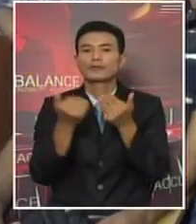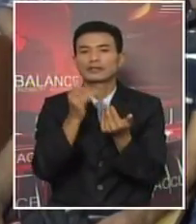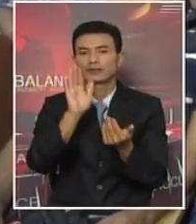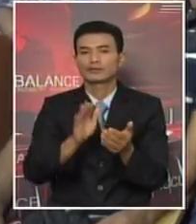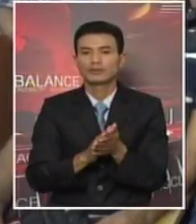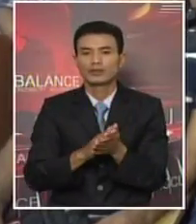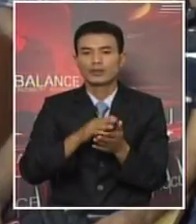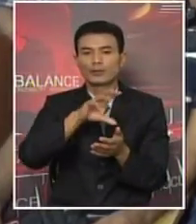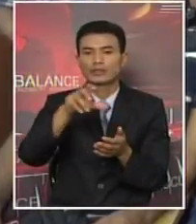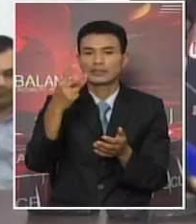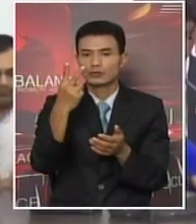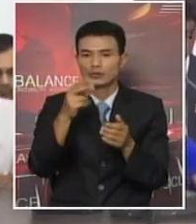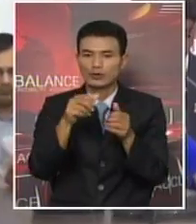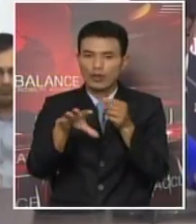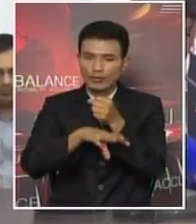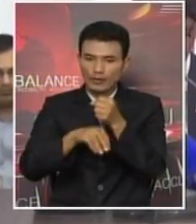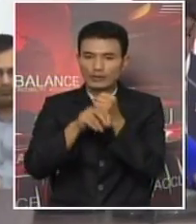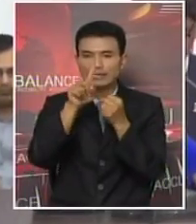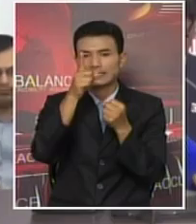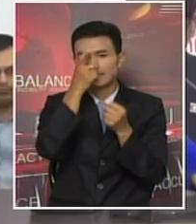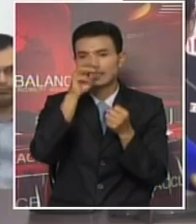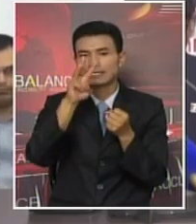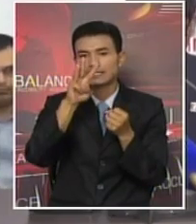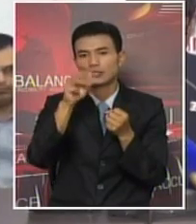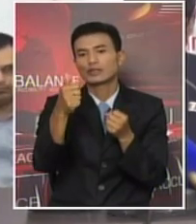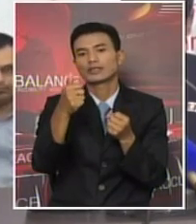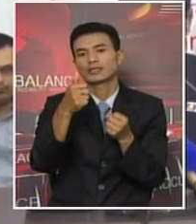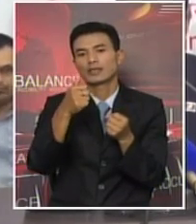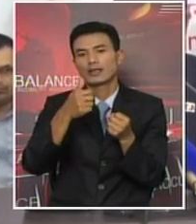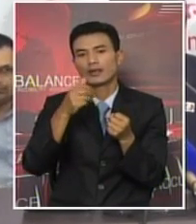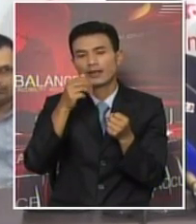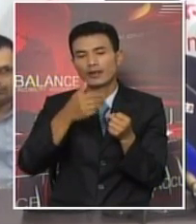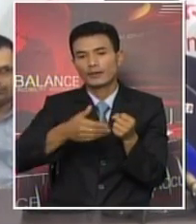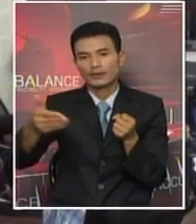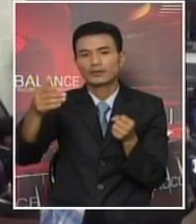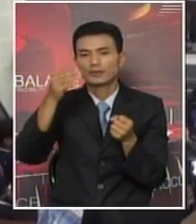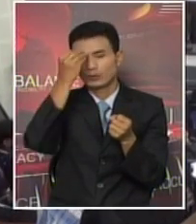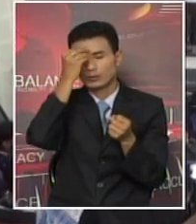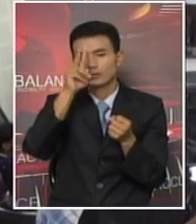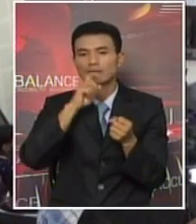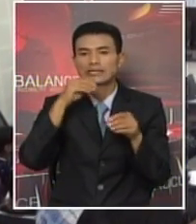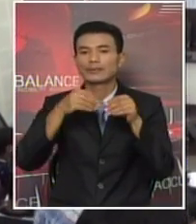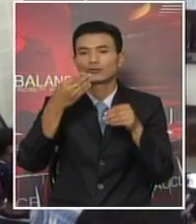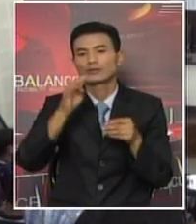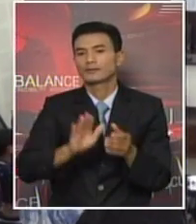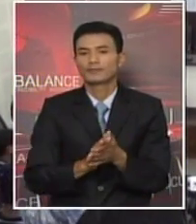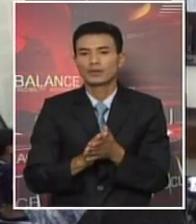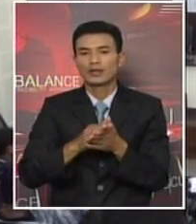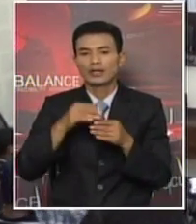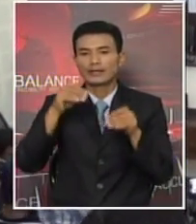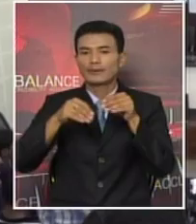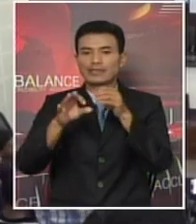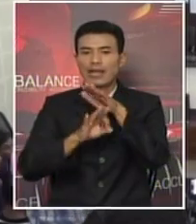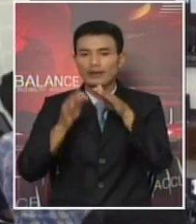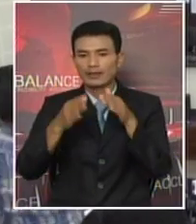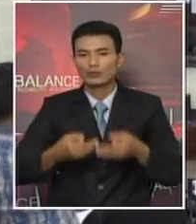छन्। प्रदेश नम्बर दुई अन्तर्गतको 136 स्थानीय तहमा आगामी असोज दुई गते निर्वाचन हुँदैछ। निर्वाचनका लागि आयोगले बुधबार